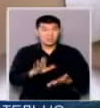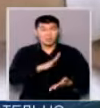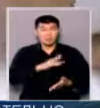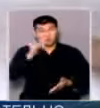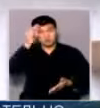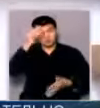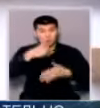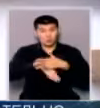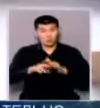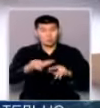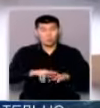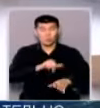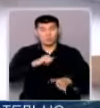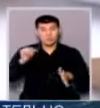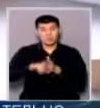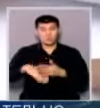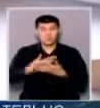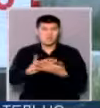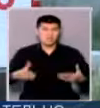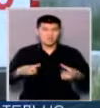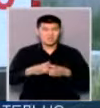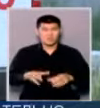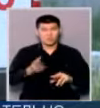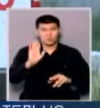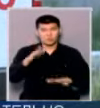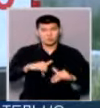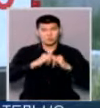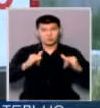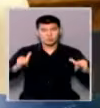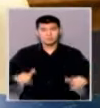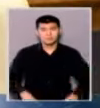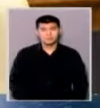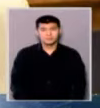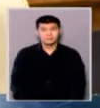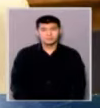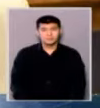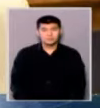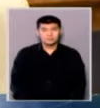число лиц, склонных к суициду из-за низких показателей ЕНТ, будет увеличиваться.